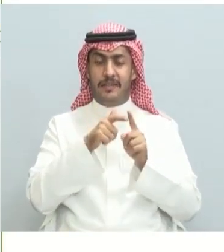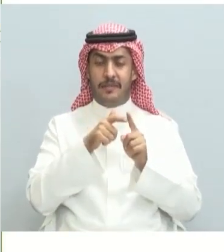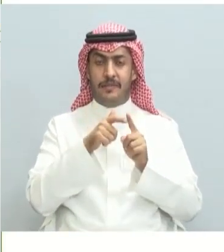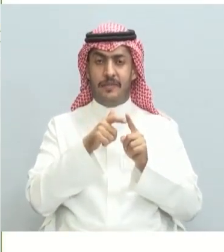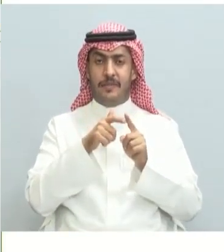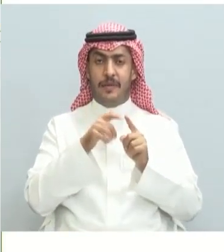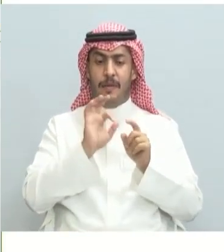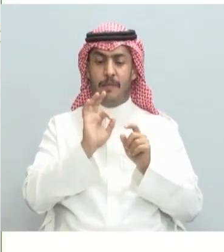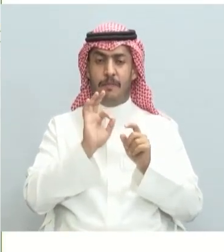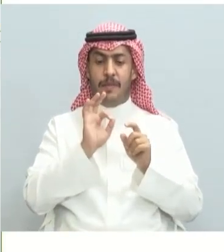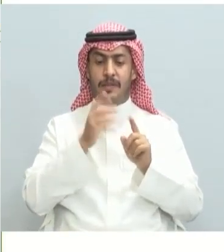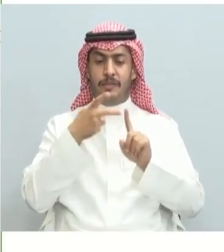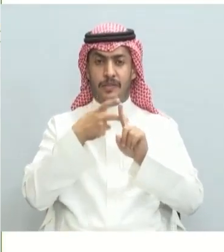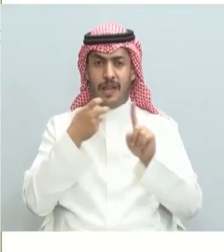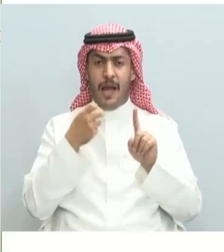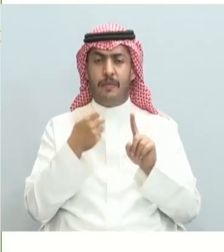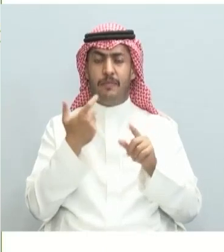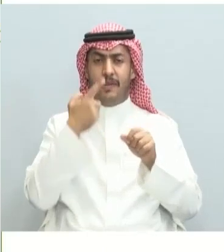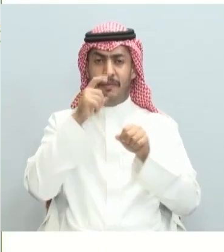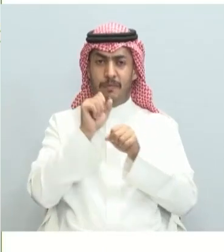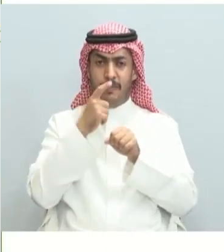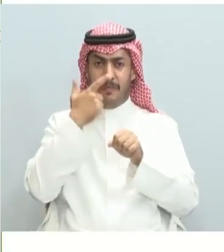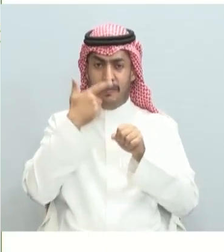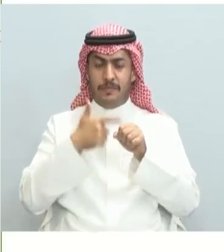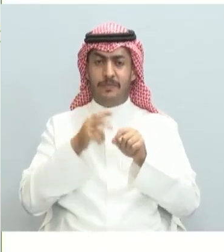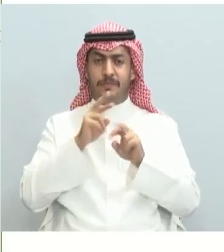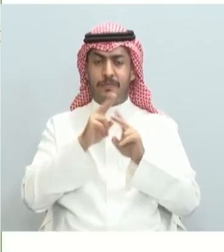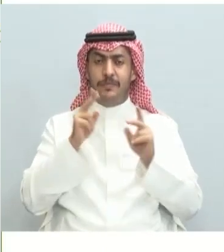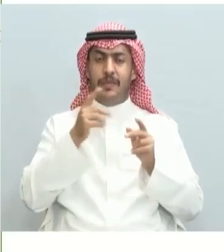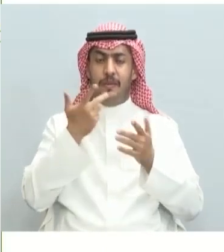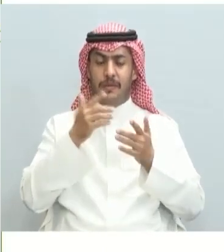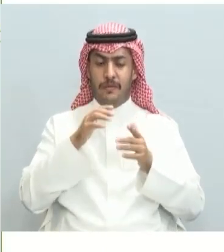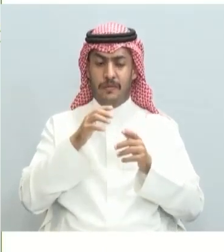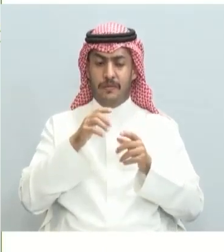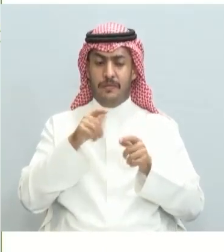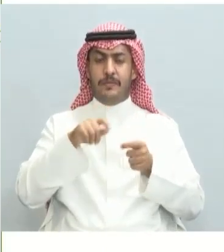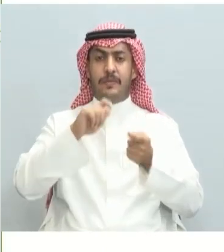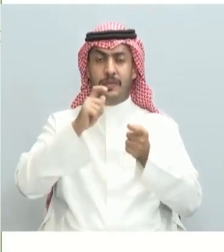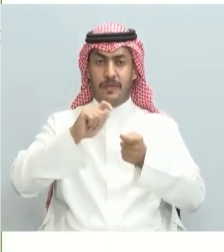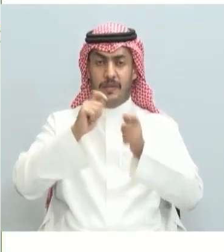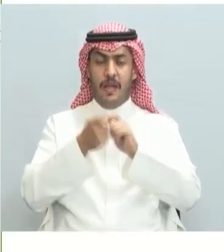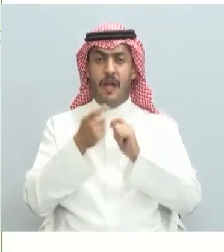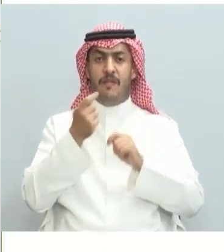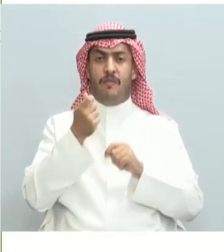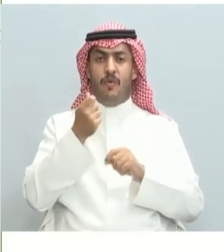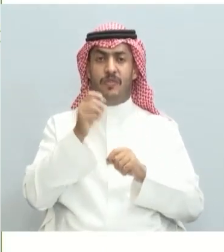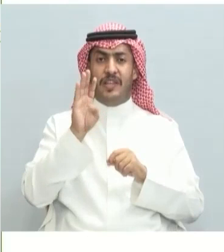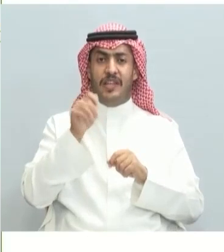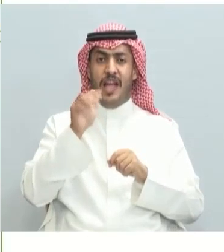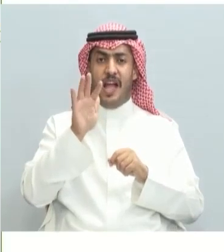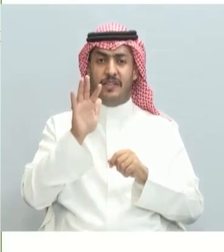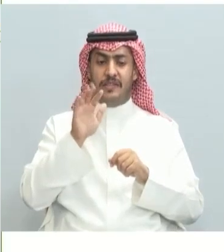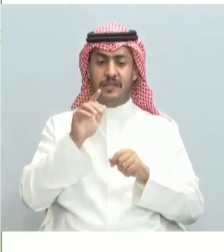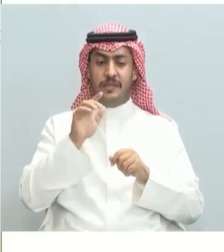كانت مثل هنا الاسهم السندات حسابات الادخار الى اموال نقديه من دون